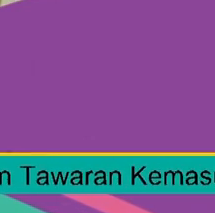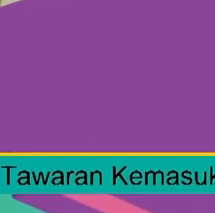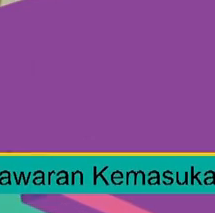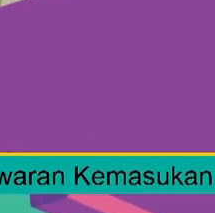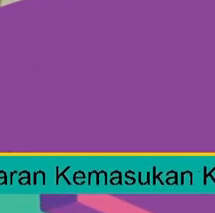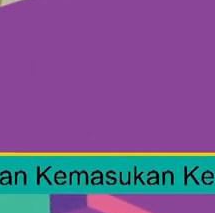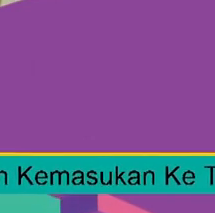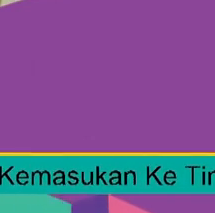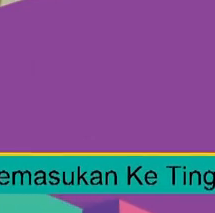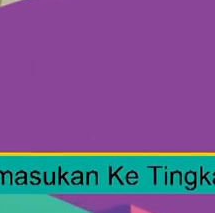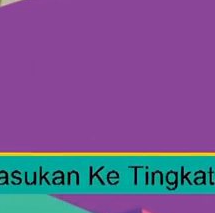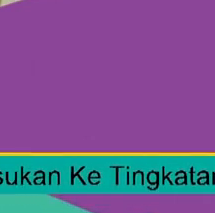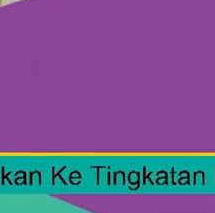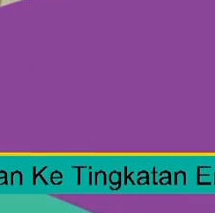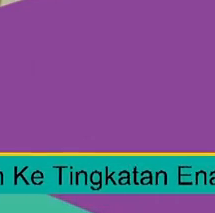Faiza